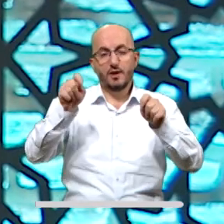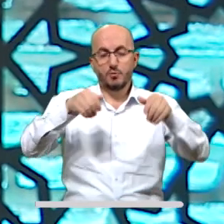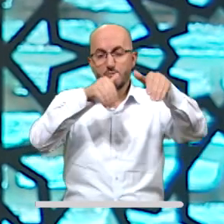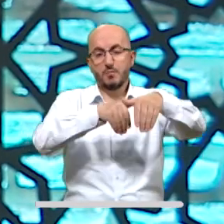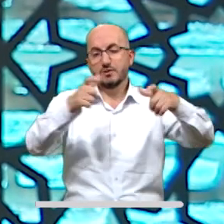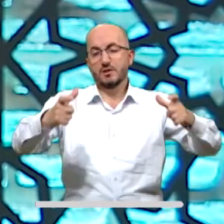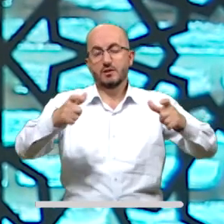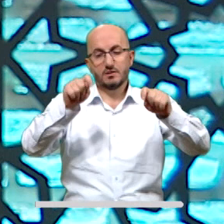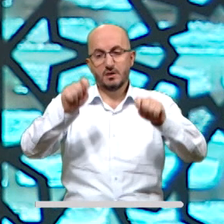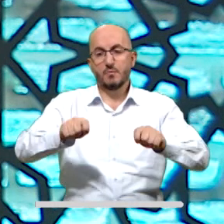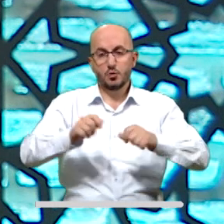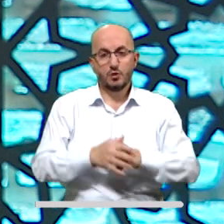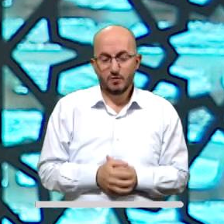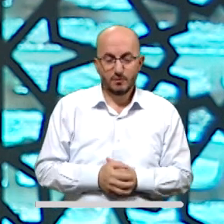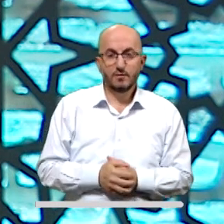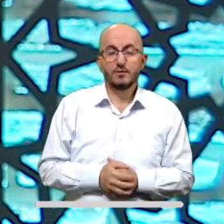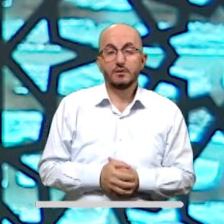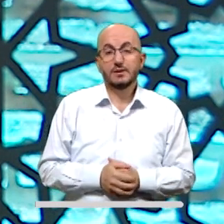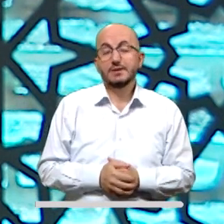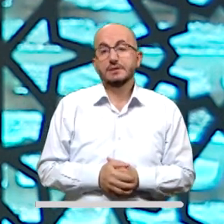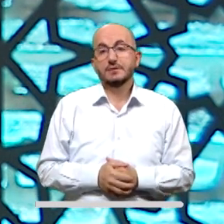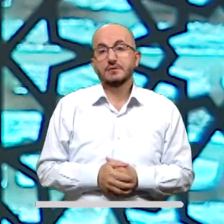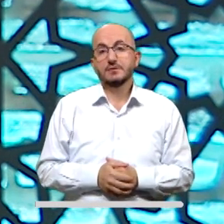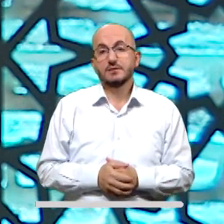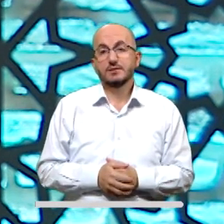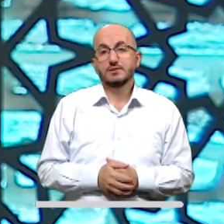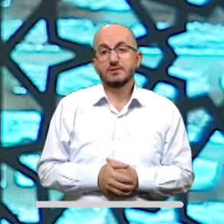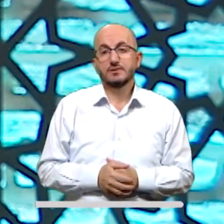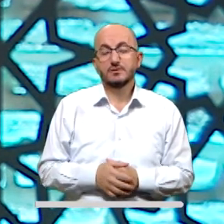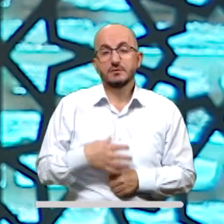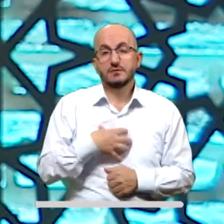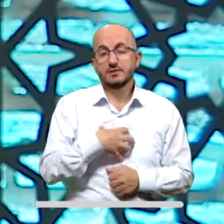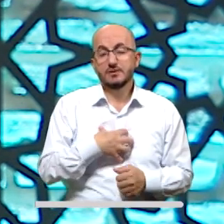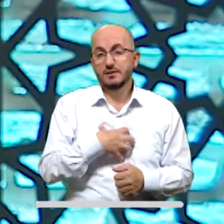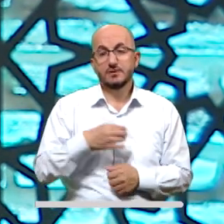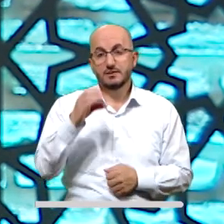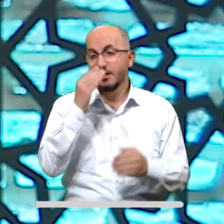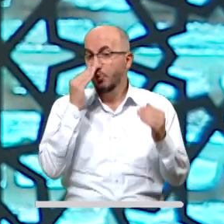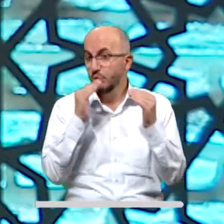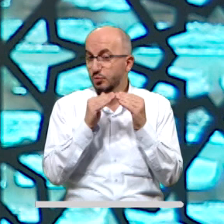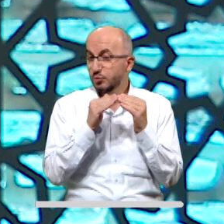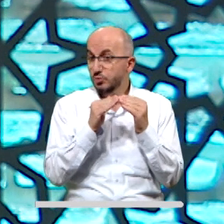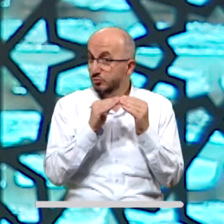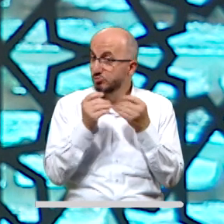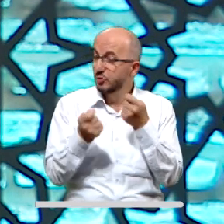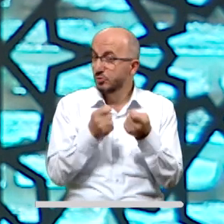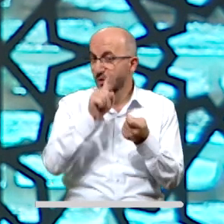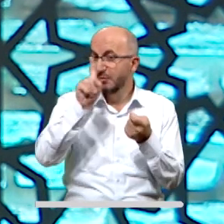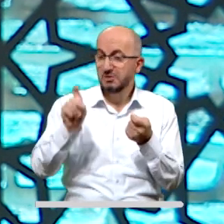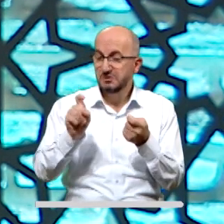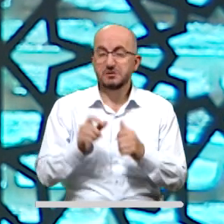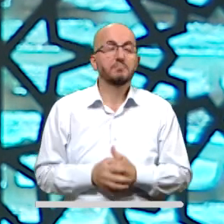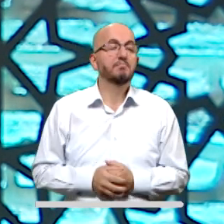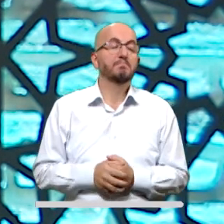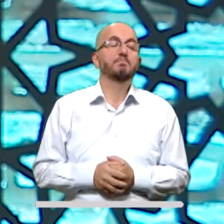bunu? Mezarlıkta yapılıyor. Bu tabii dinen uygun bir uygulama mıdır?